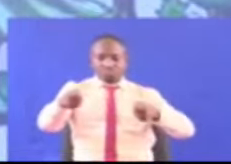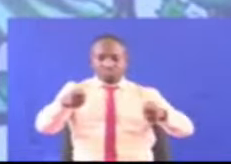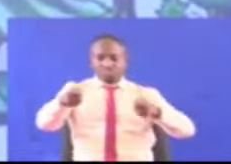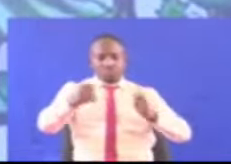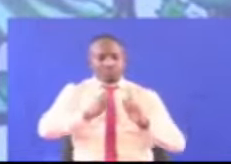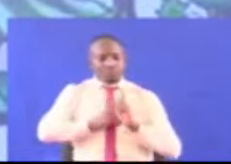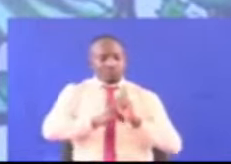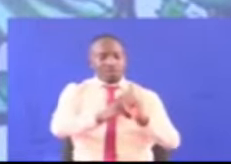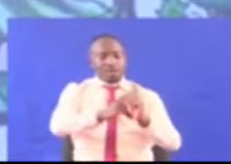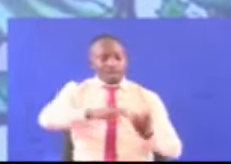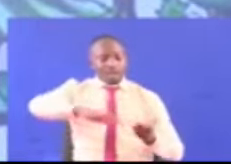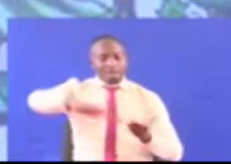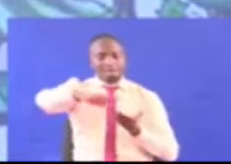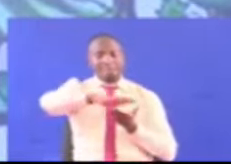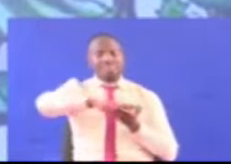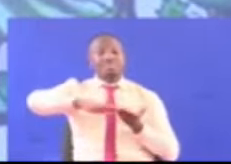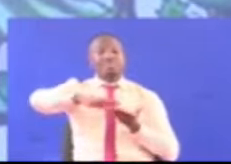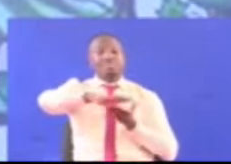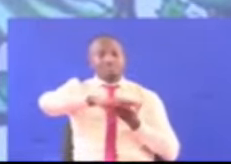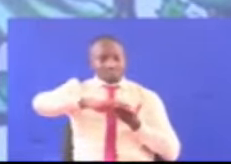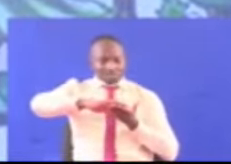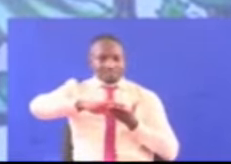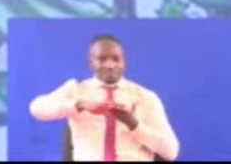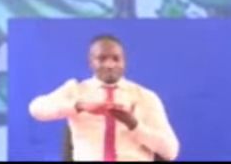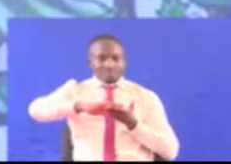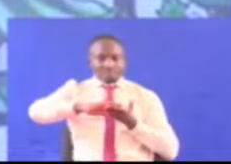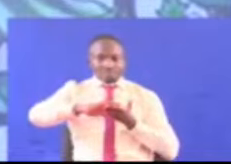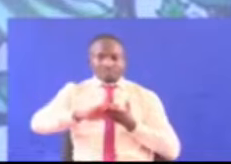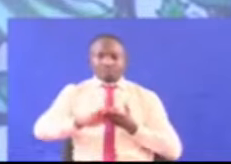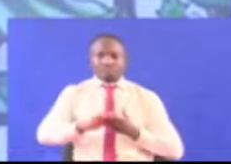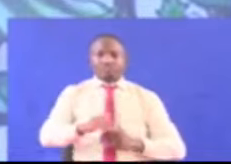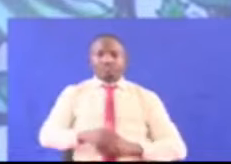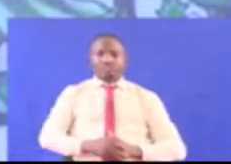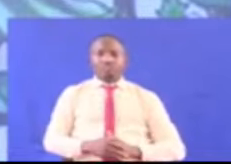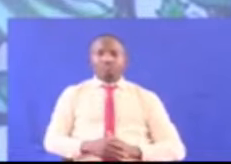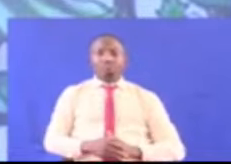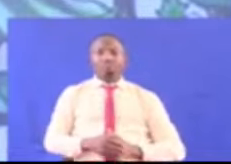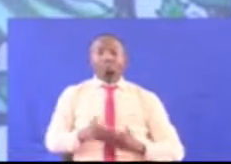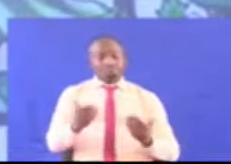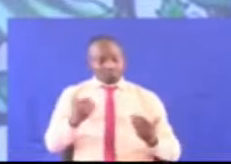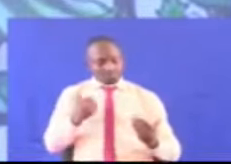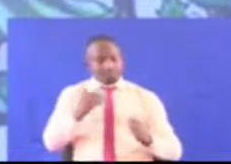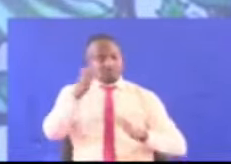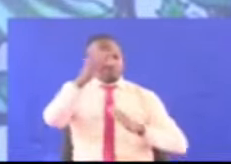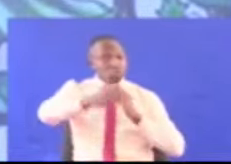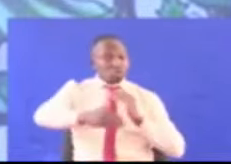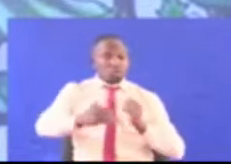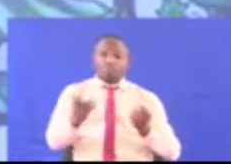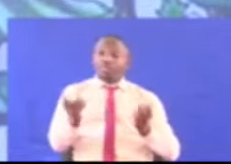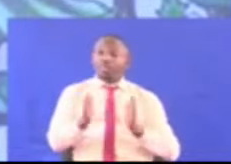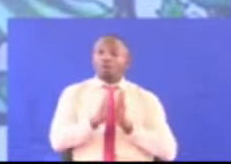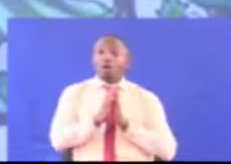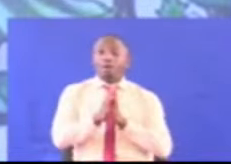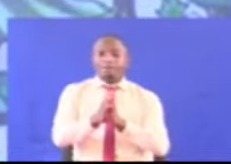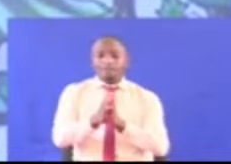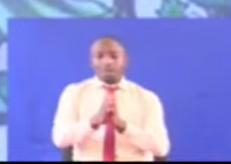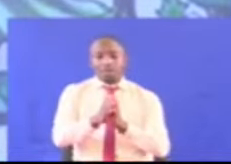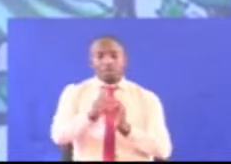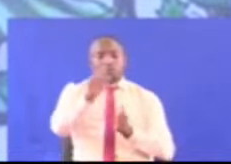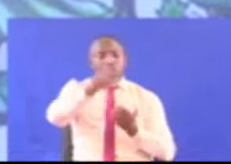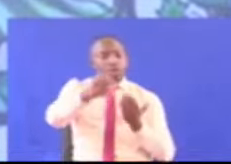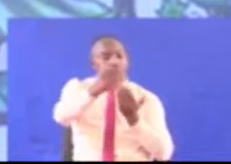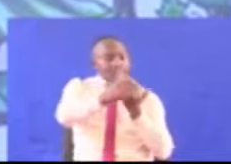kufuata misingi ambayo taasisi hii ama umoja huu unaisimamia. Nimalizie kwa kuwaomba Watanzania